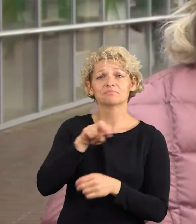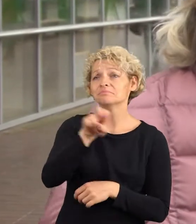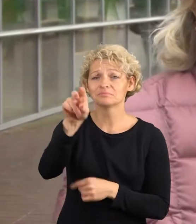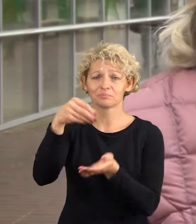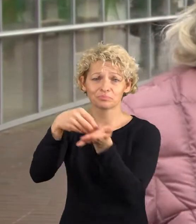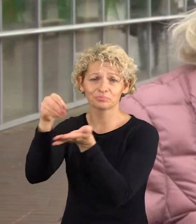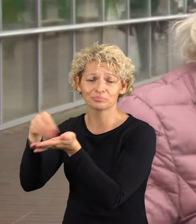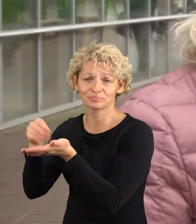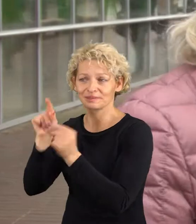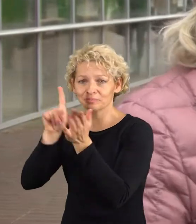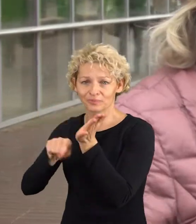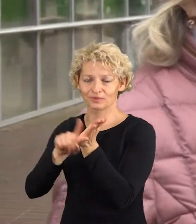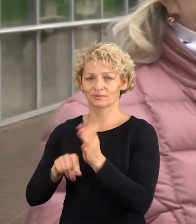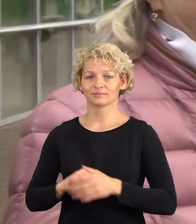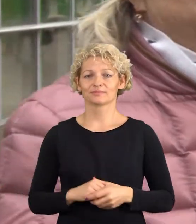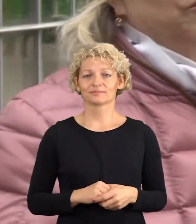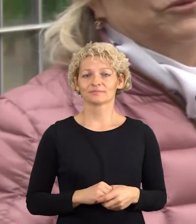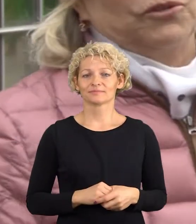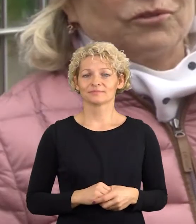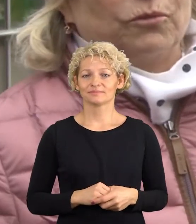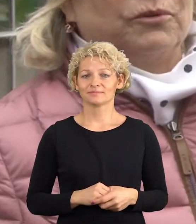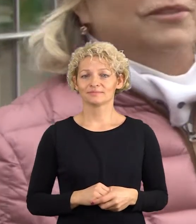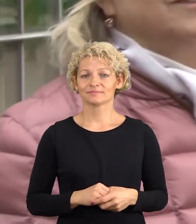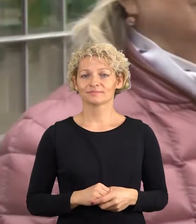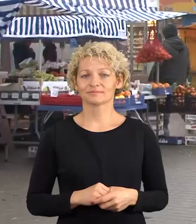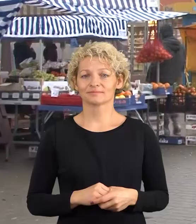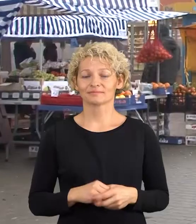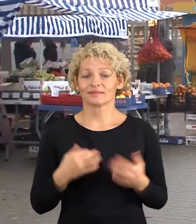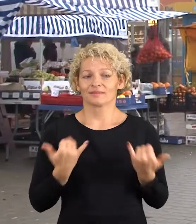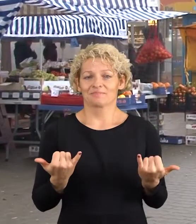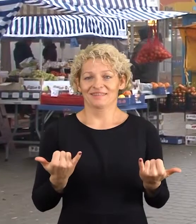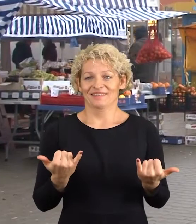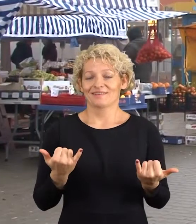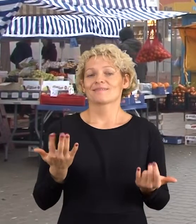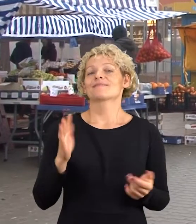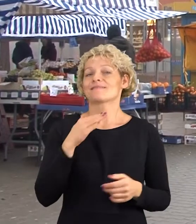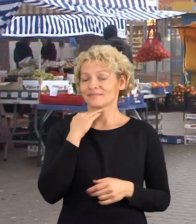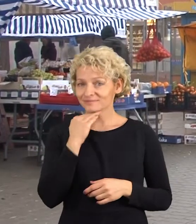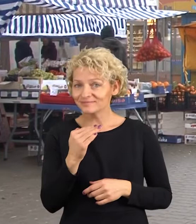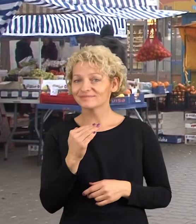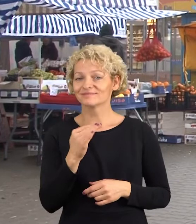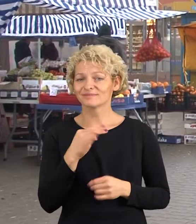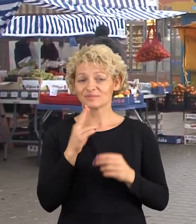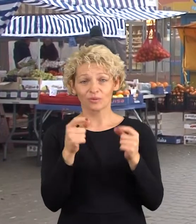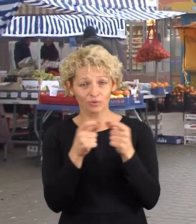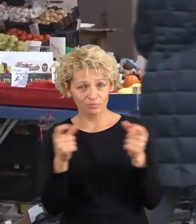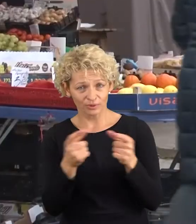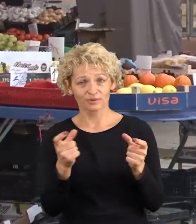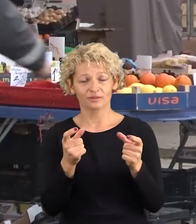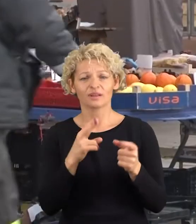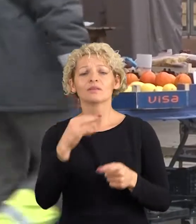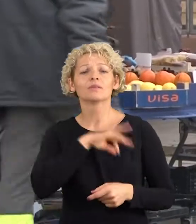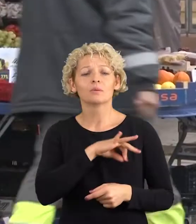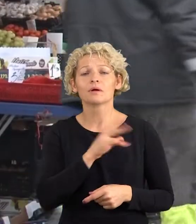pavaikščioti, kur pigiau, kur geriau, kur galima naudoti tos kuponas. Kol kas neaišku, ar tokie valstybės remiami kuponai būtų